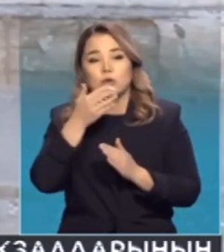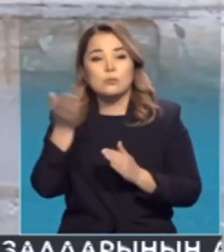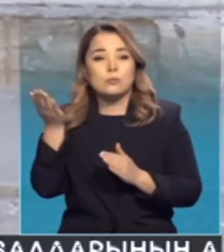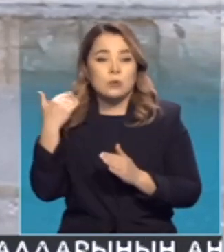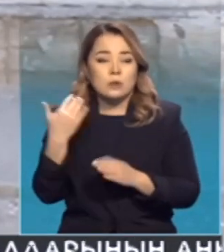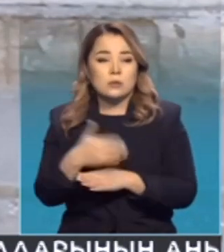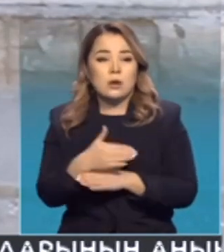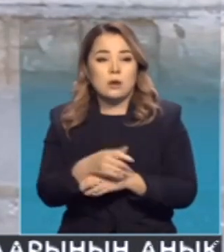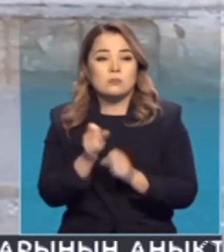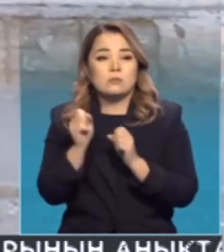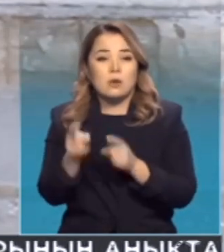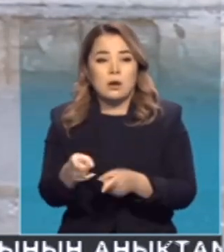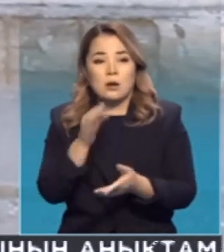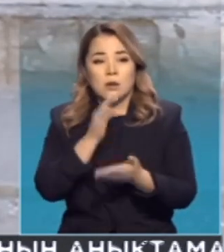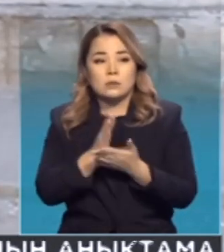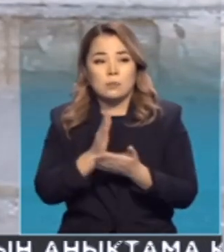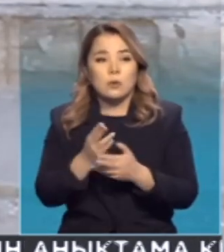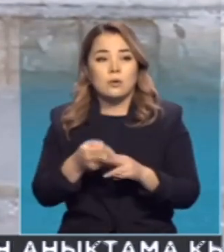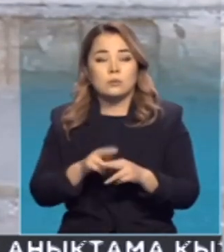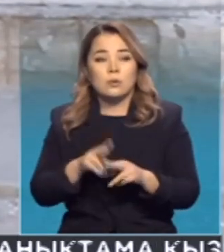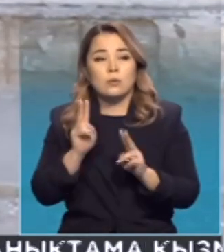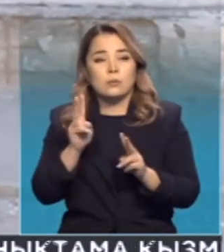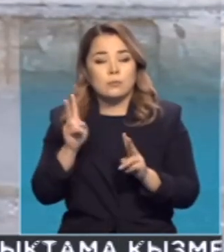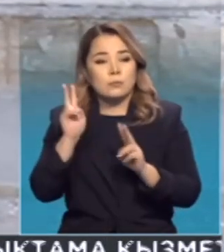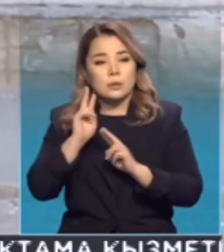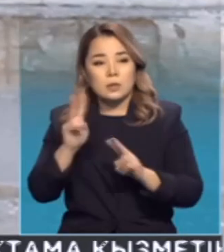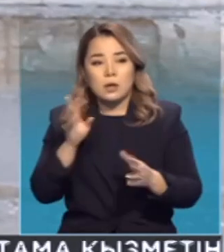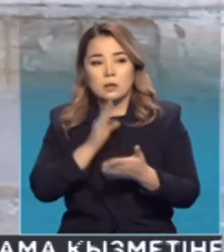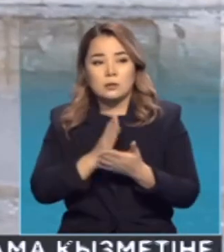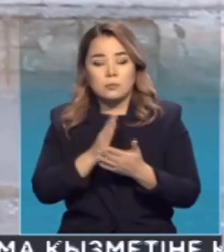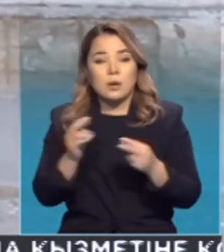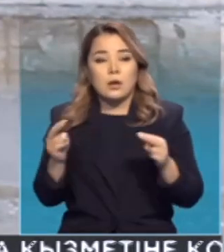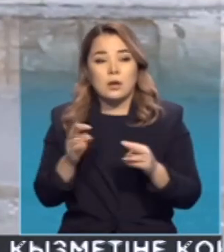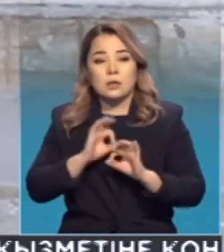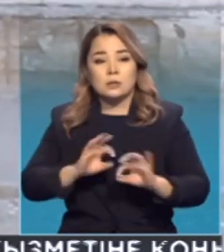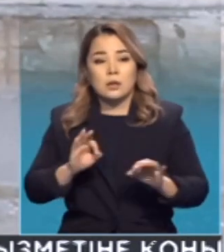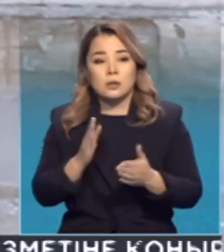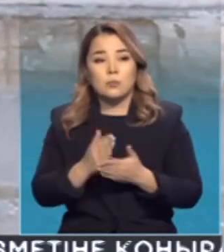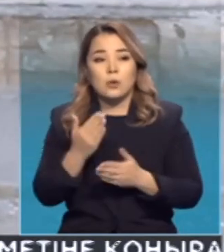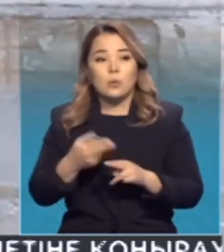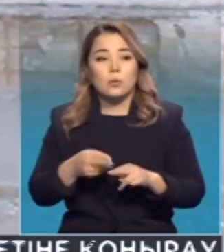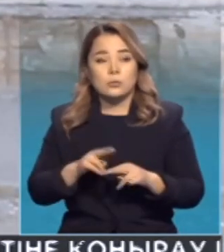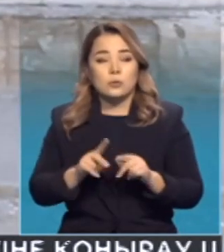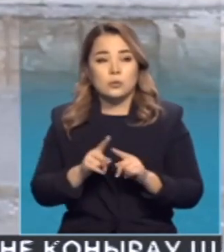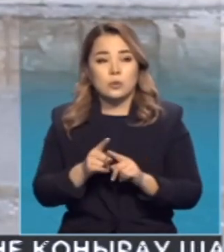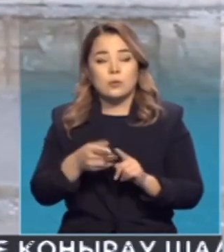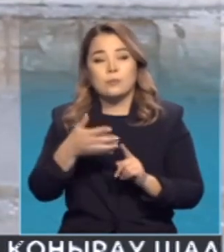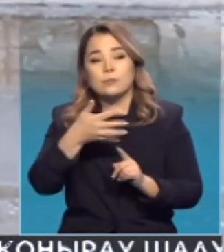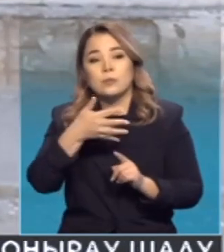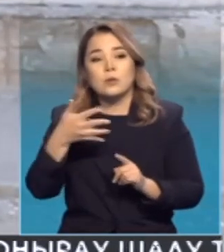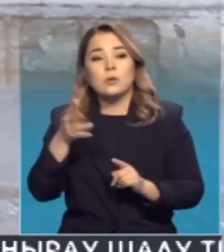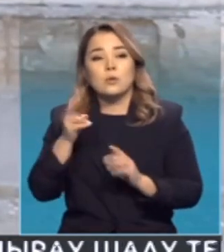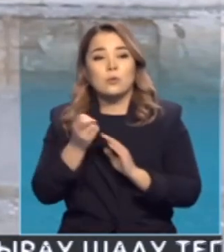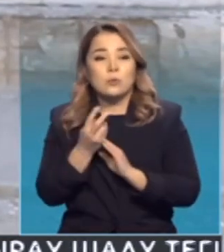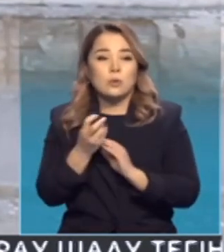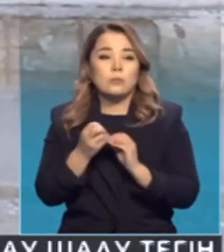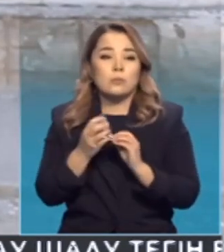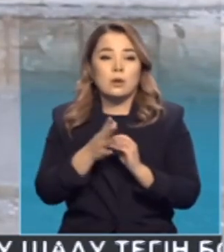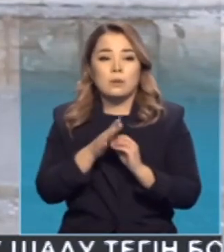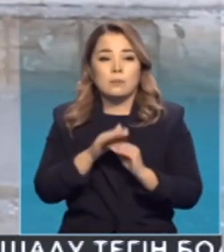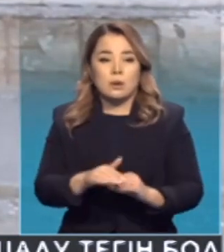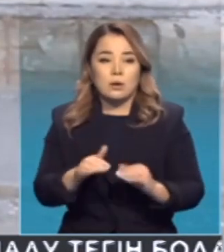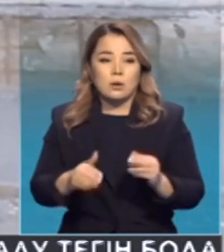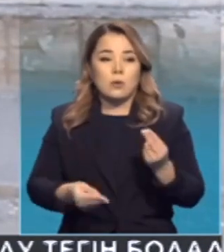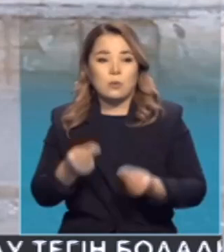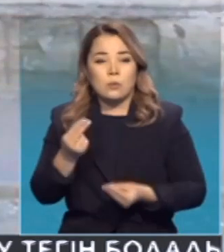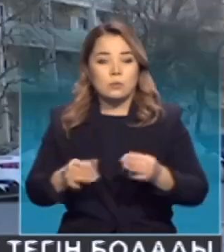есік алдына шығарып тастағанбыз деп отыр. Оны кім лақтырғаны белгісіз. Куәгерлердің айтуынша, сол кезде жоғары қабаттарда 12-15 жастағы